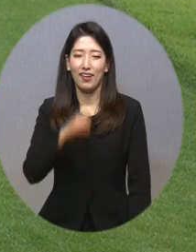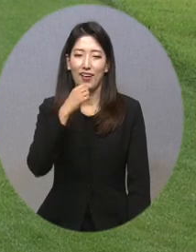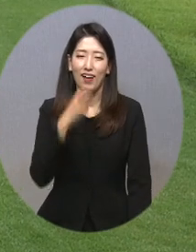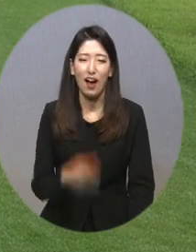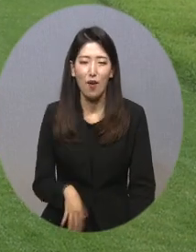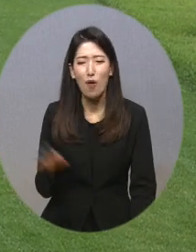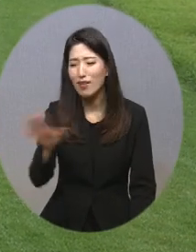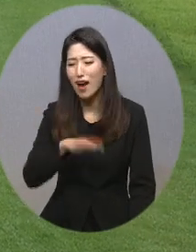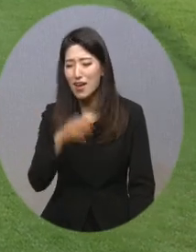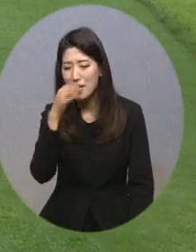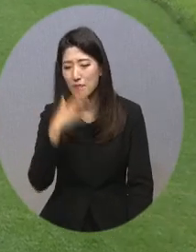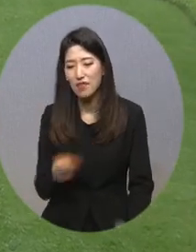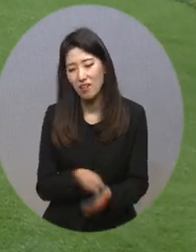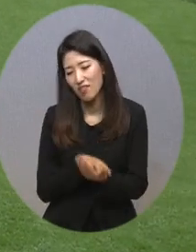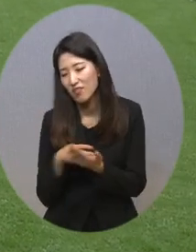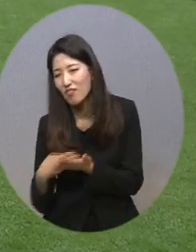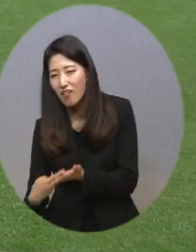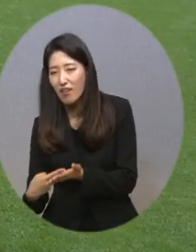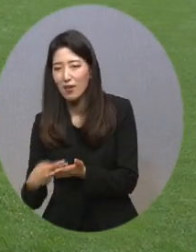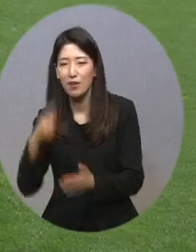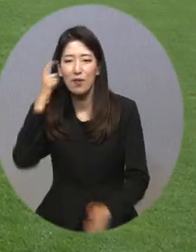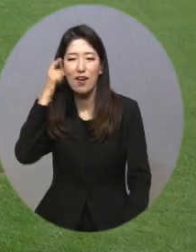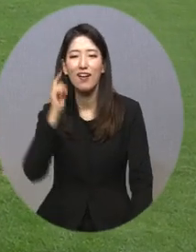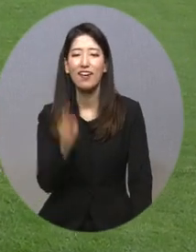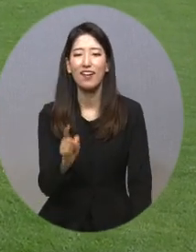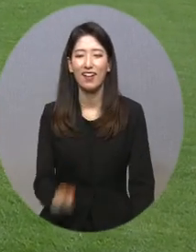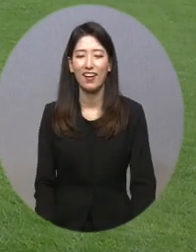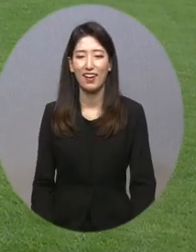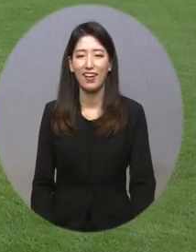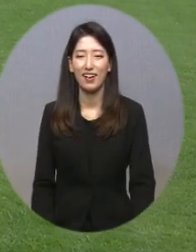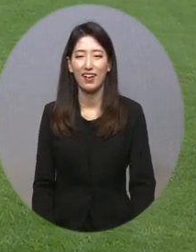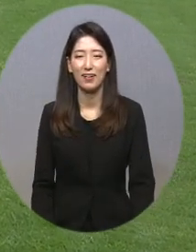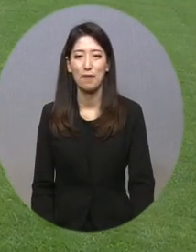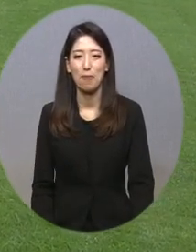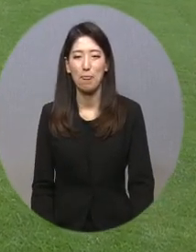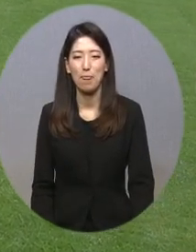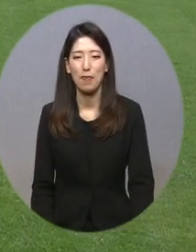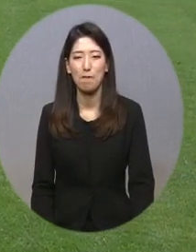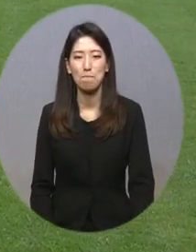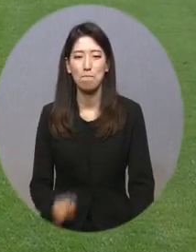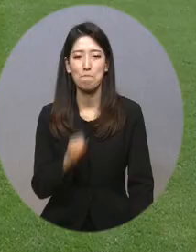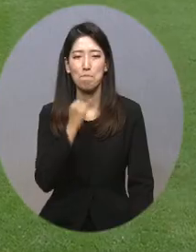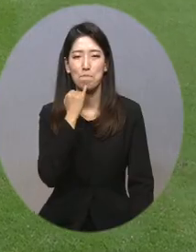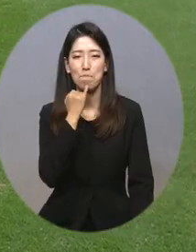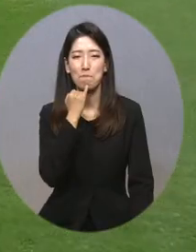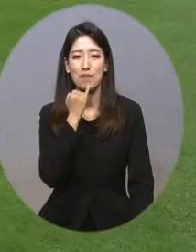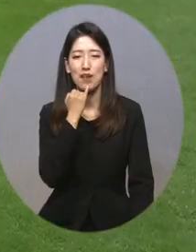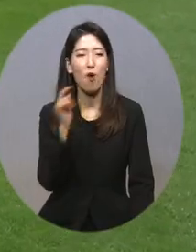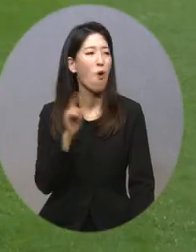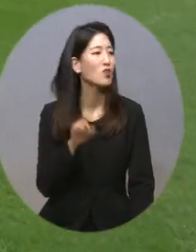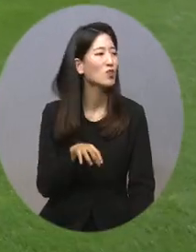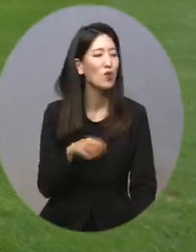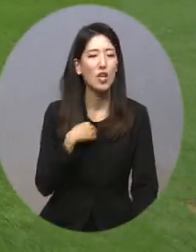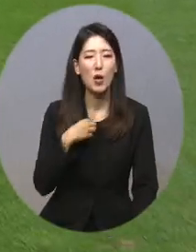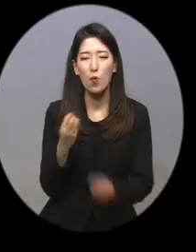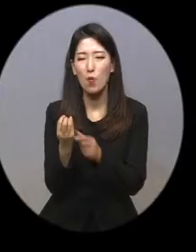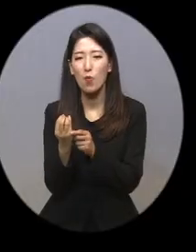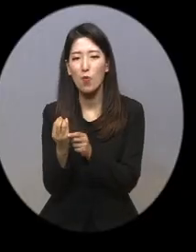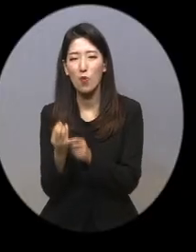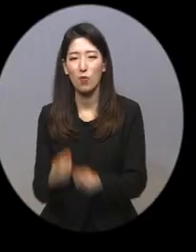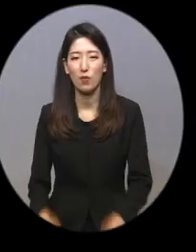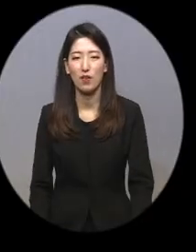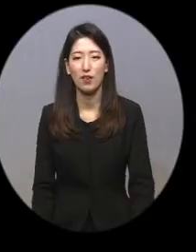누워. 미쳐버릴 것 같아. 어, 나 뭐 했어 지금? 어디 있어요? 이렇게 해서 이렇게 앉아. 왜? 뭐 어디 있지?